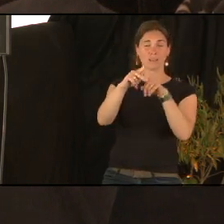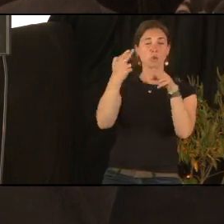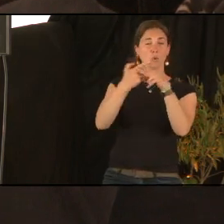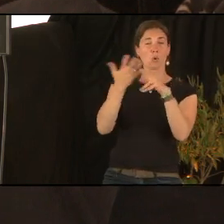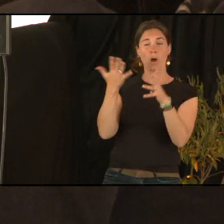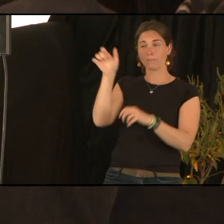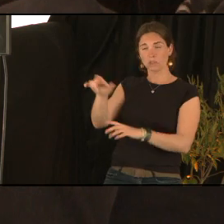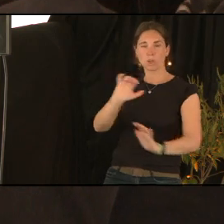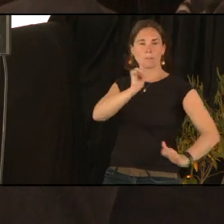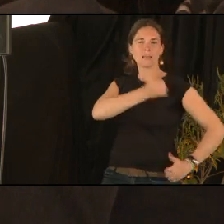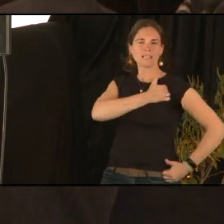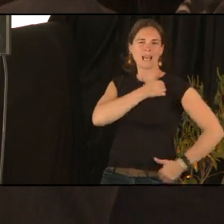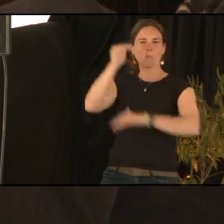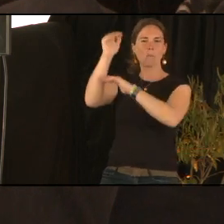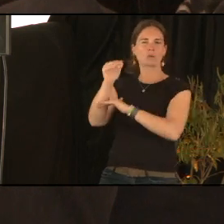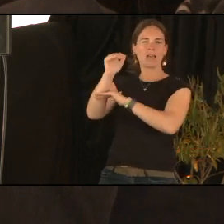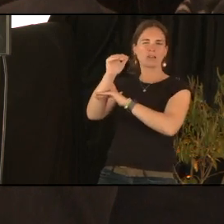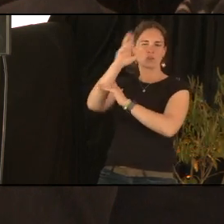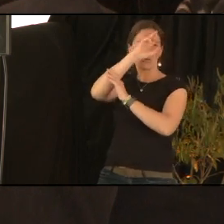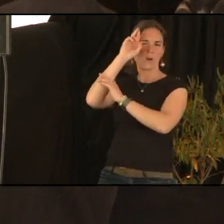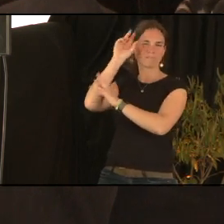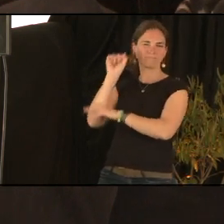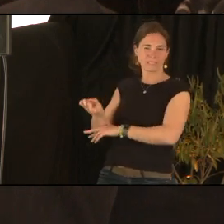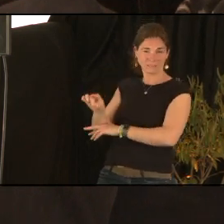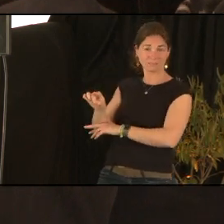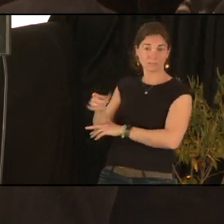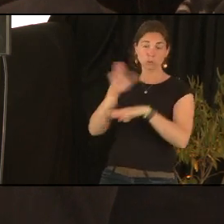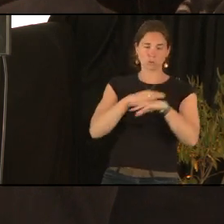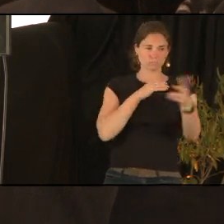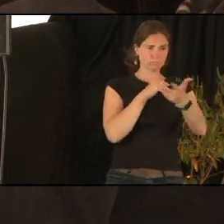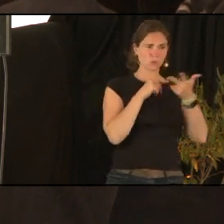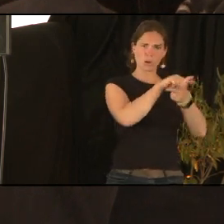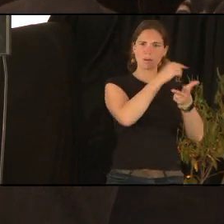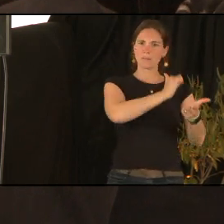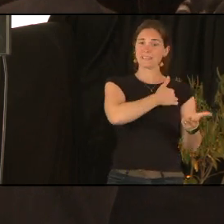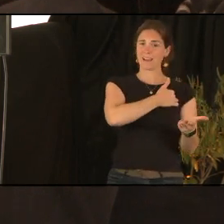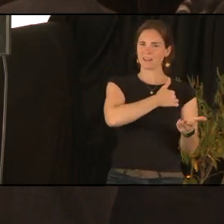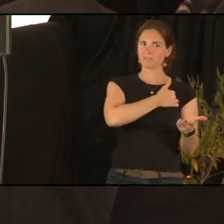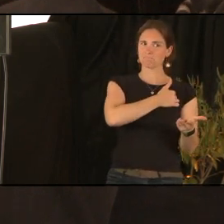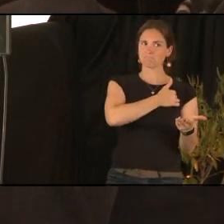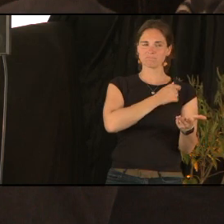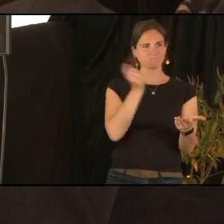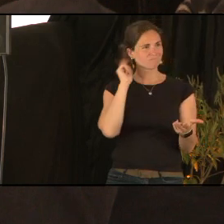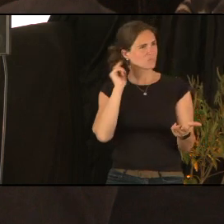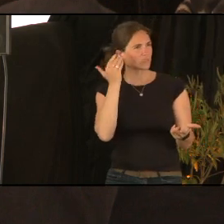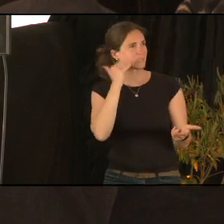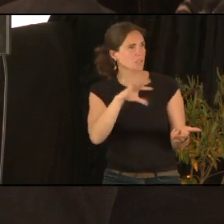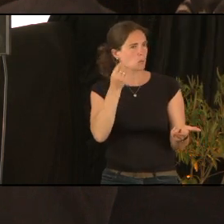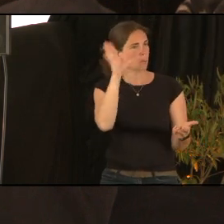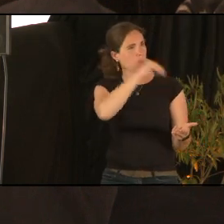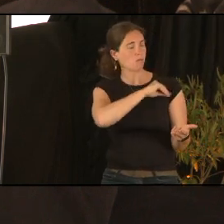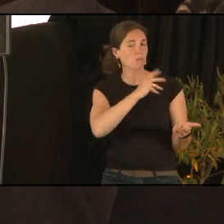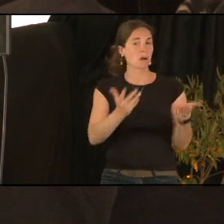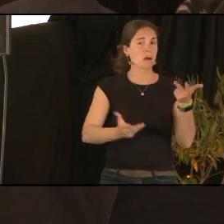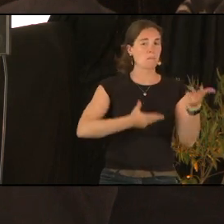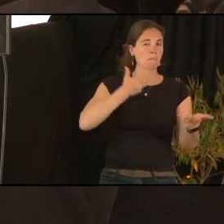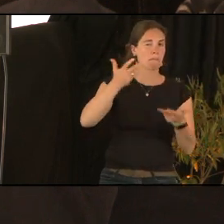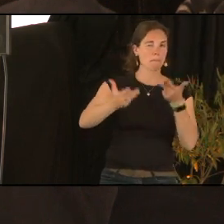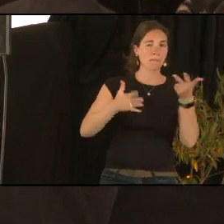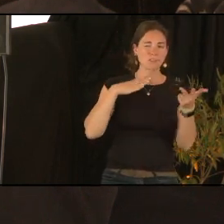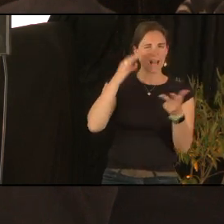qui protègent le sultan, et trois sont des militaires. Donc dans quelle mesure je le savais et c'est revenu. Et il y a tout un tas